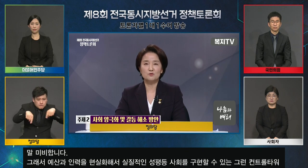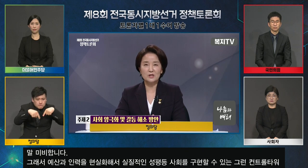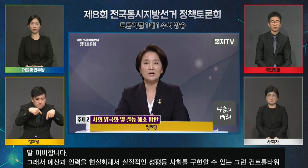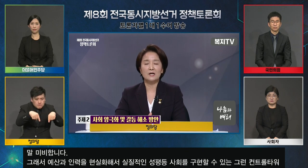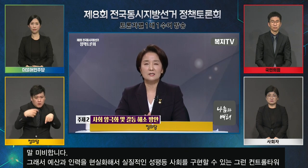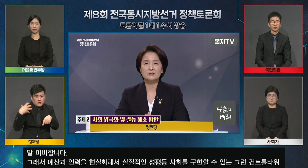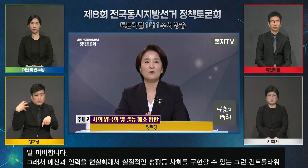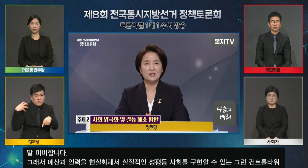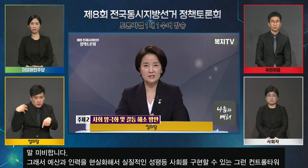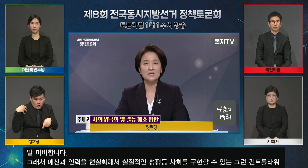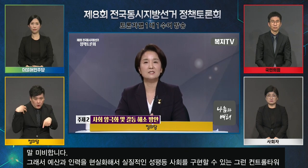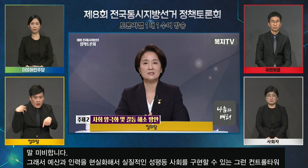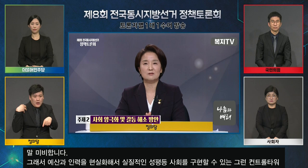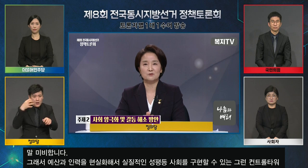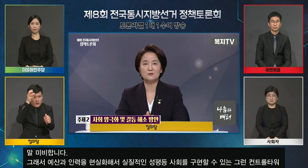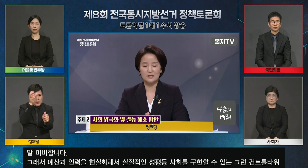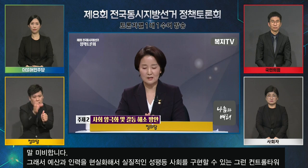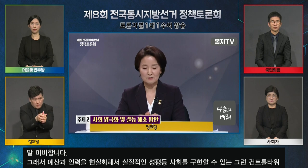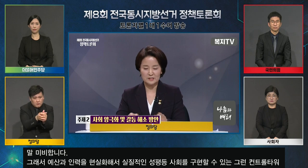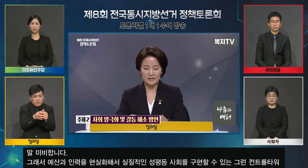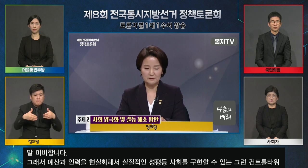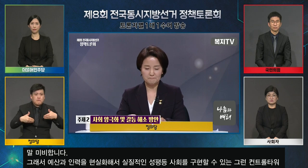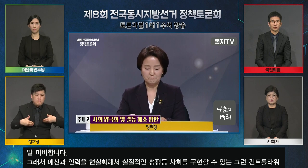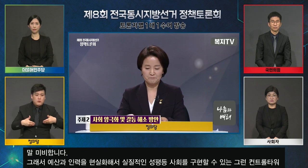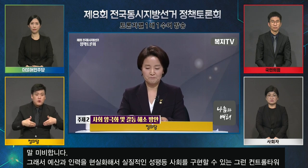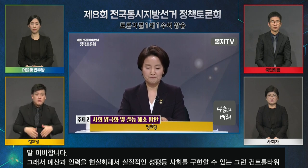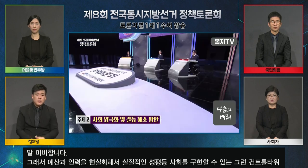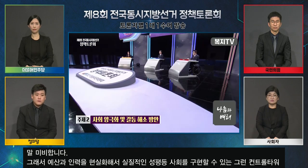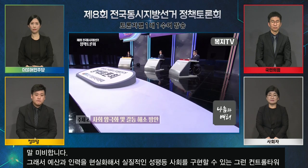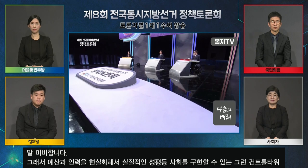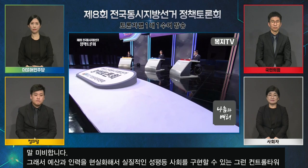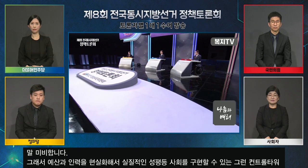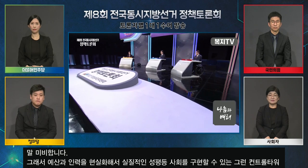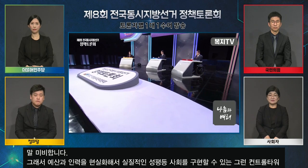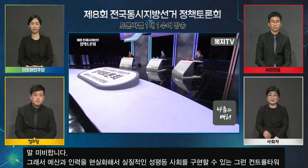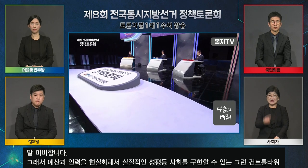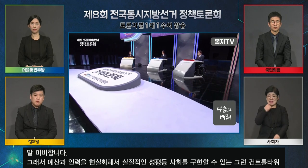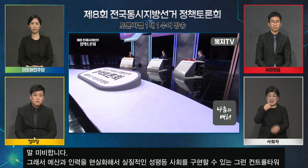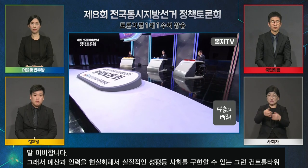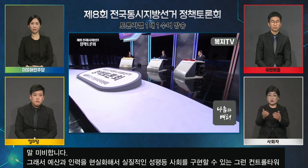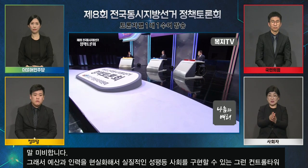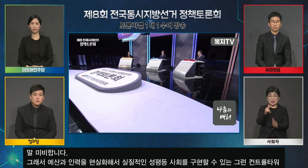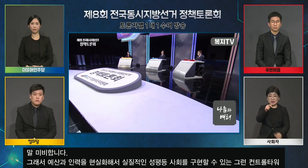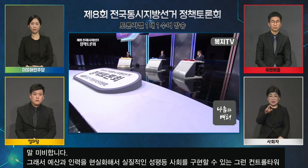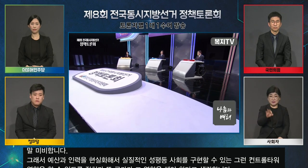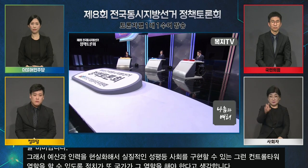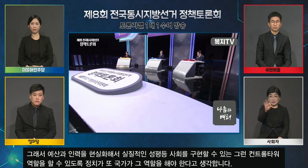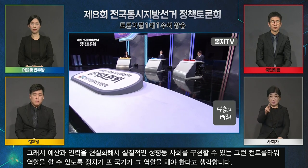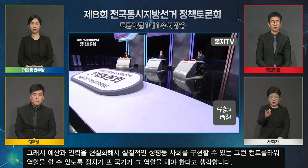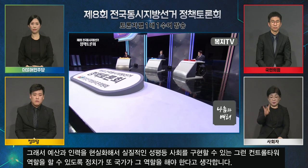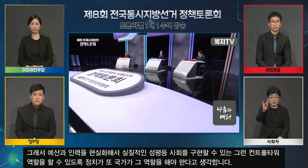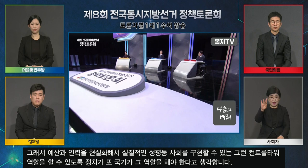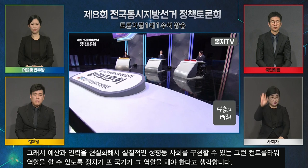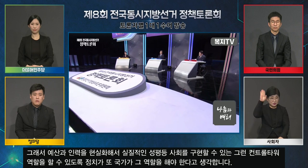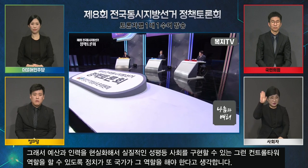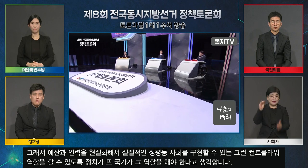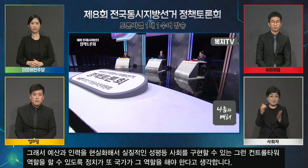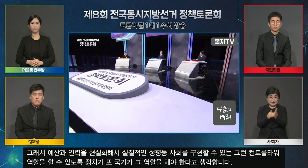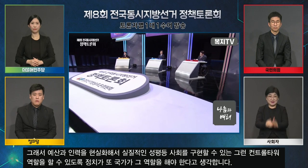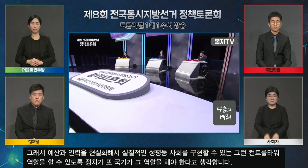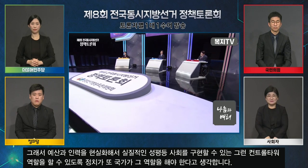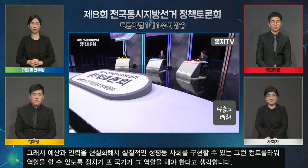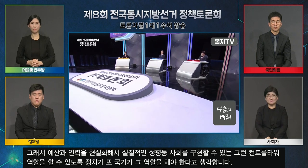국가가 그 역할을 해야 된다고 생각합니다. 네 더불어민주당 김영대 국회의원 손재주였습니다. 코로나